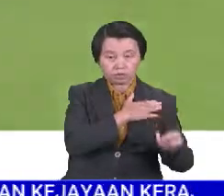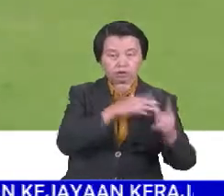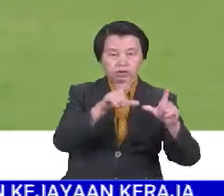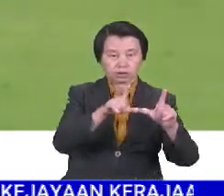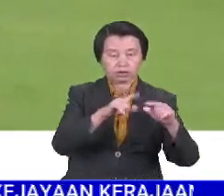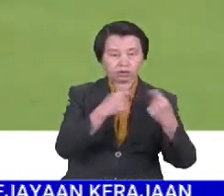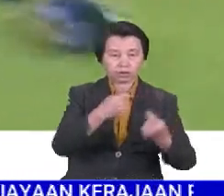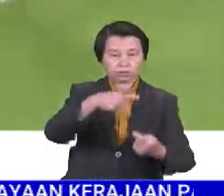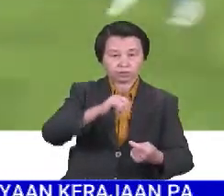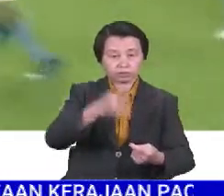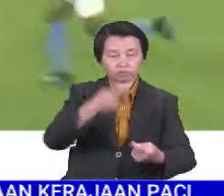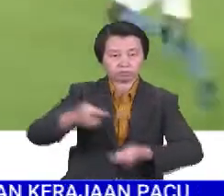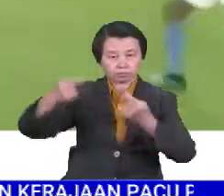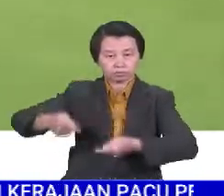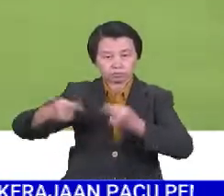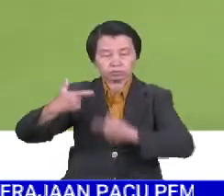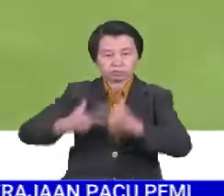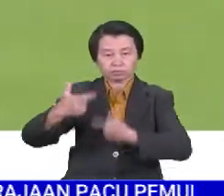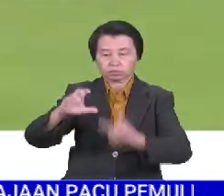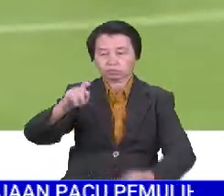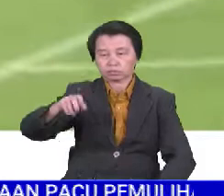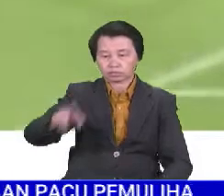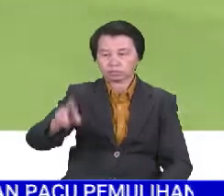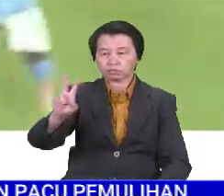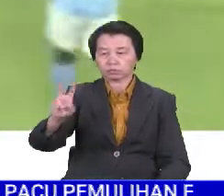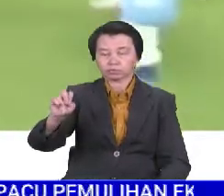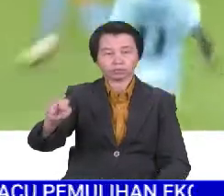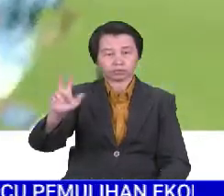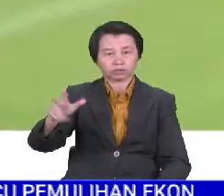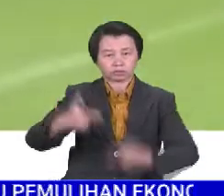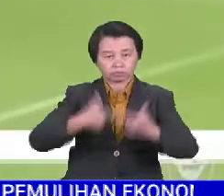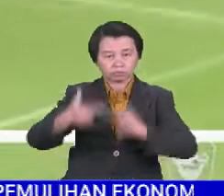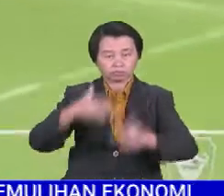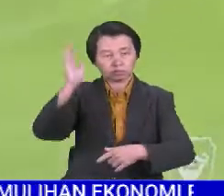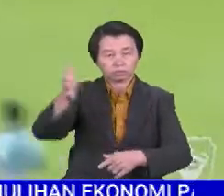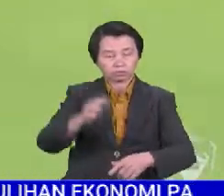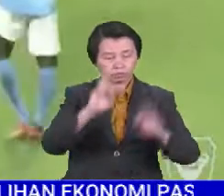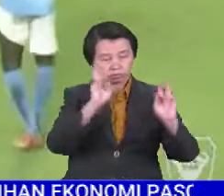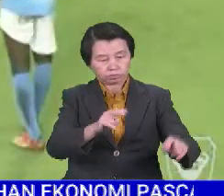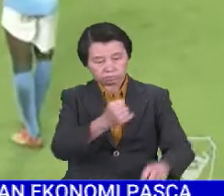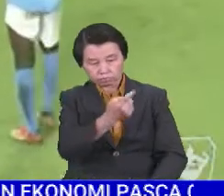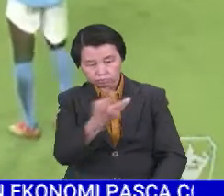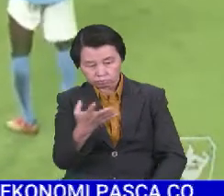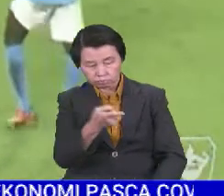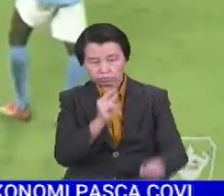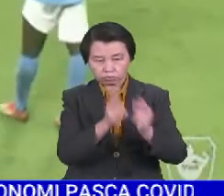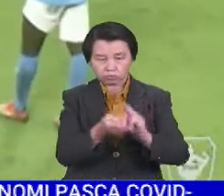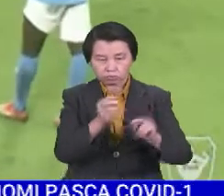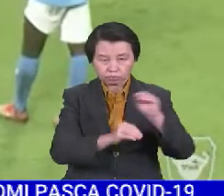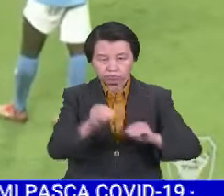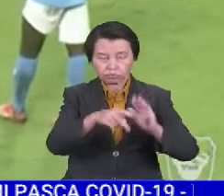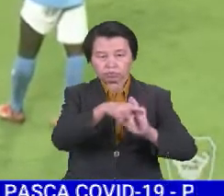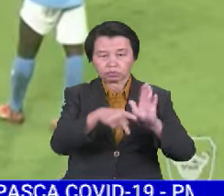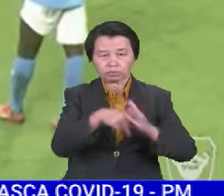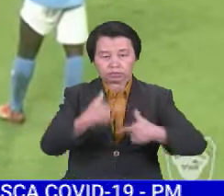itu untuk bertanding dalam Liga Super 2023 saingan musim depan bakal menyaksikan beberapa perubahan peraturan